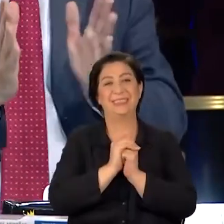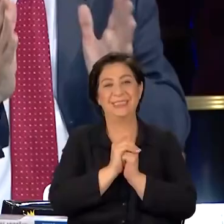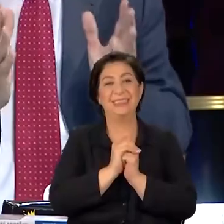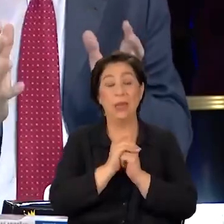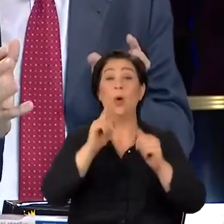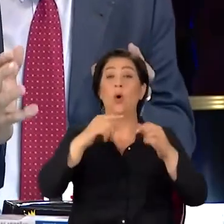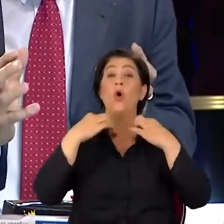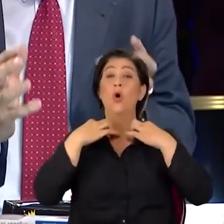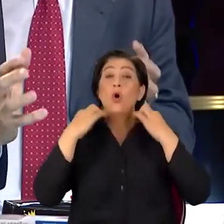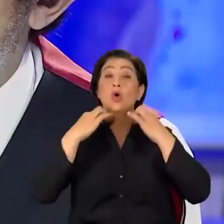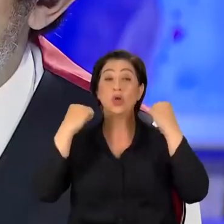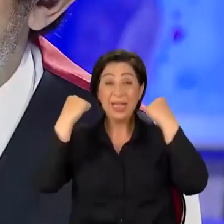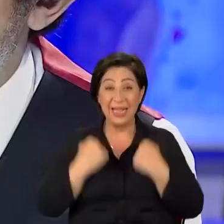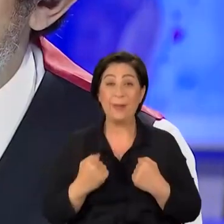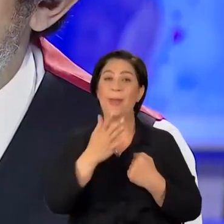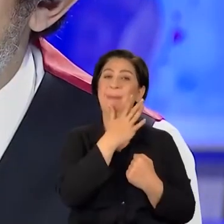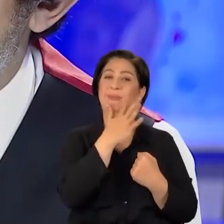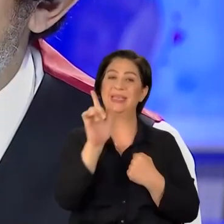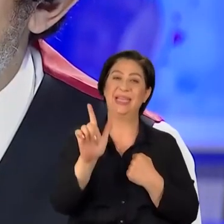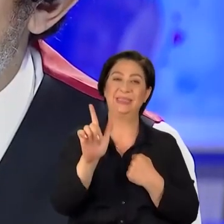yani o gömleği giymeyi bileceğiz. Siyasetçi,